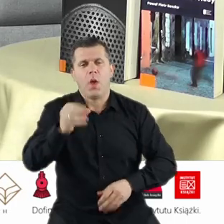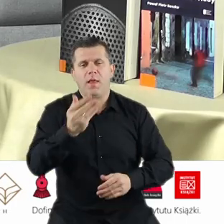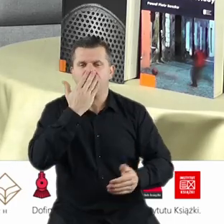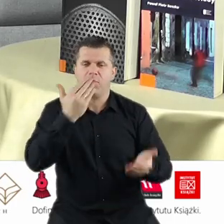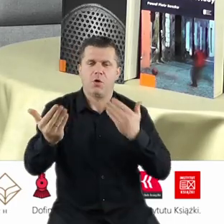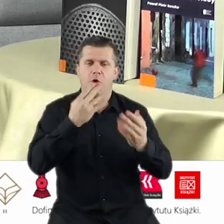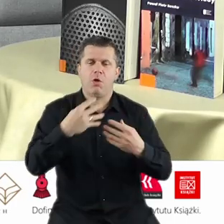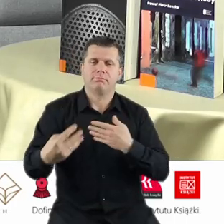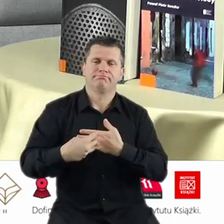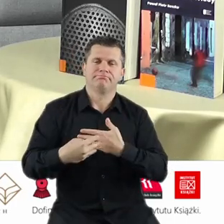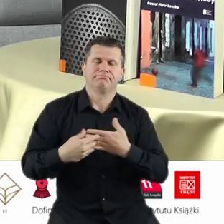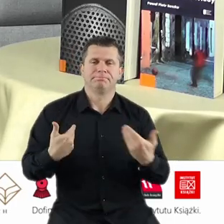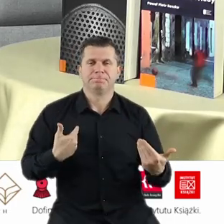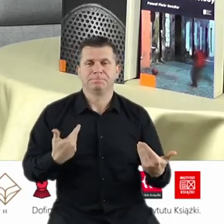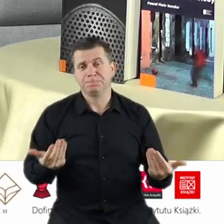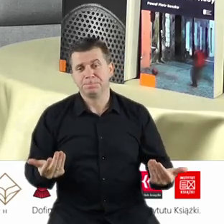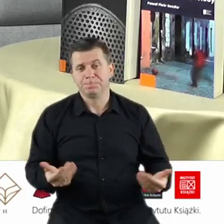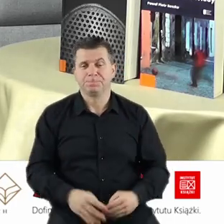No